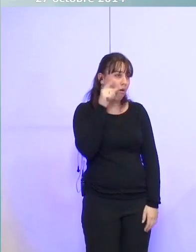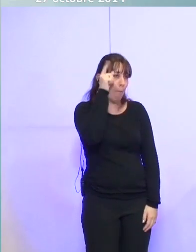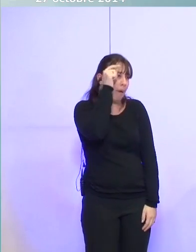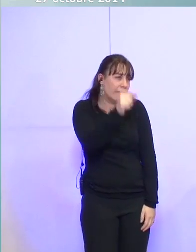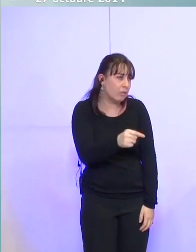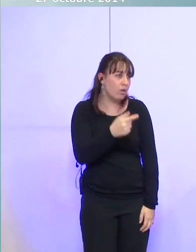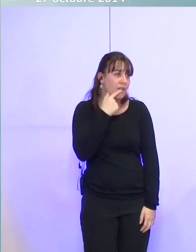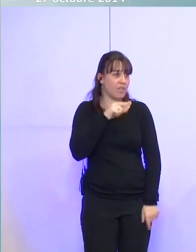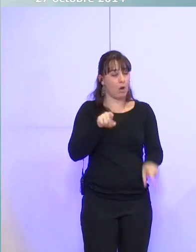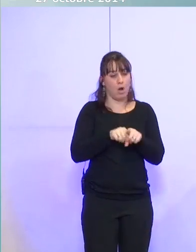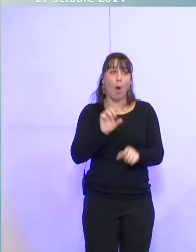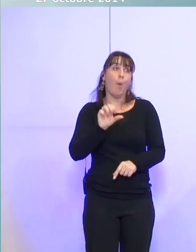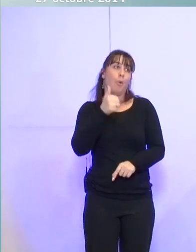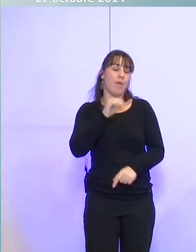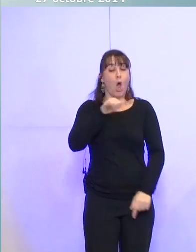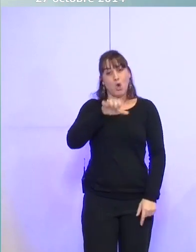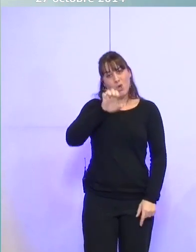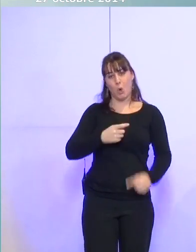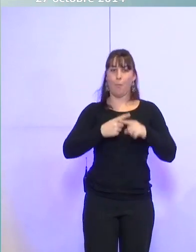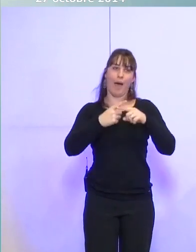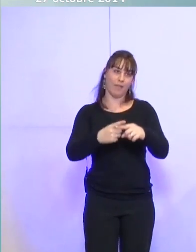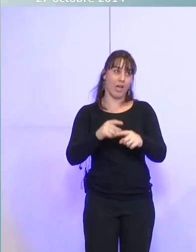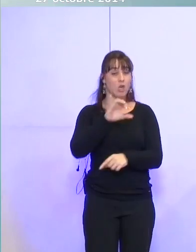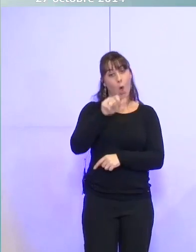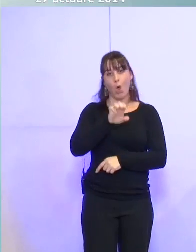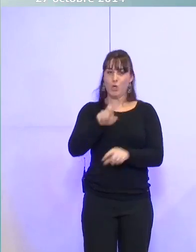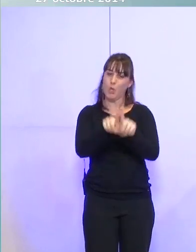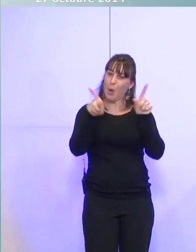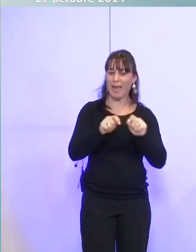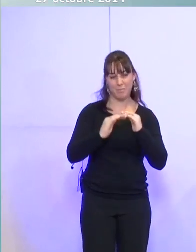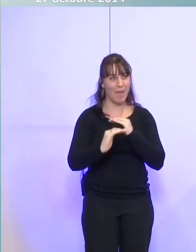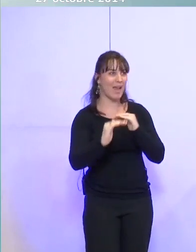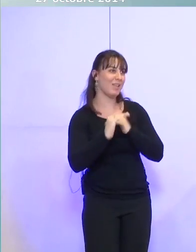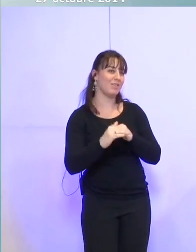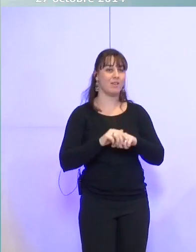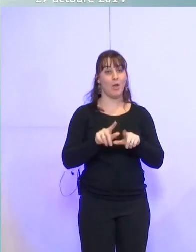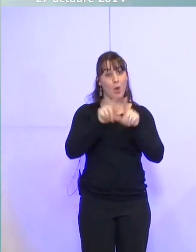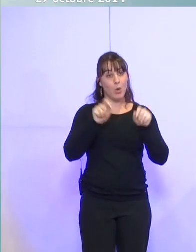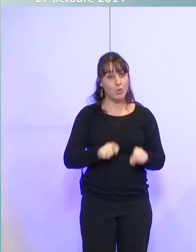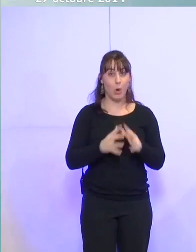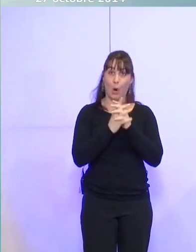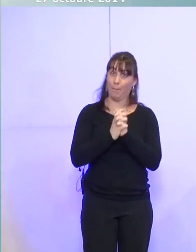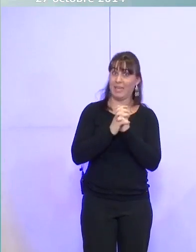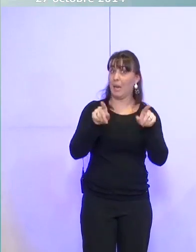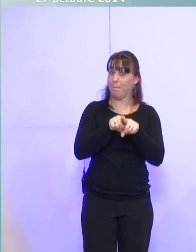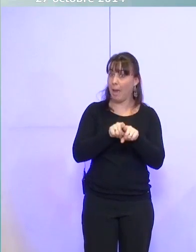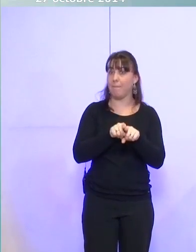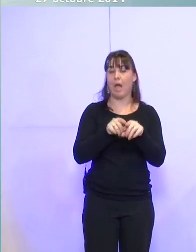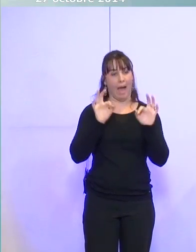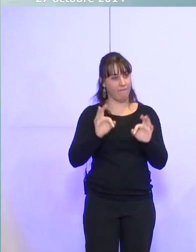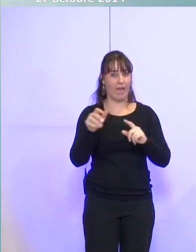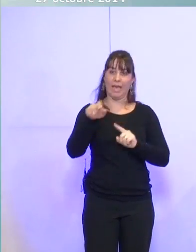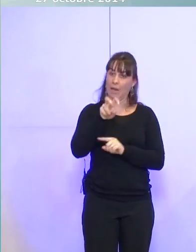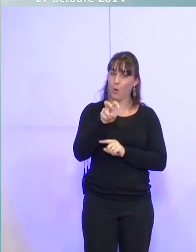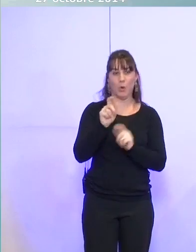prière à la première personne. Je partage. Je respecte le sol, je préserve la biodiversité. L'écologie,